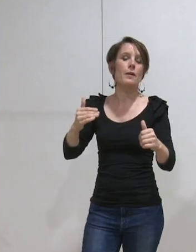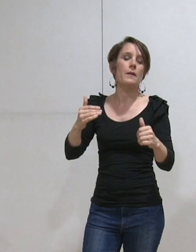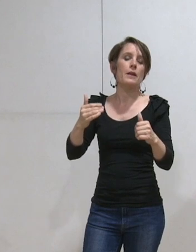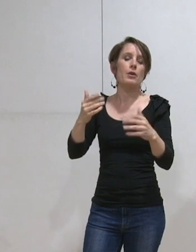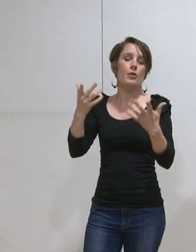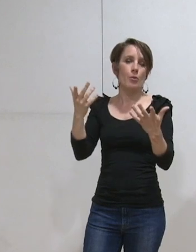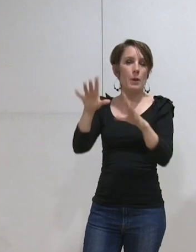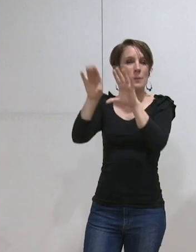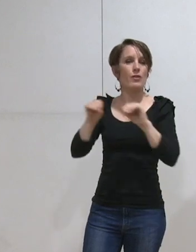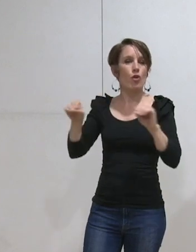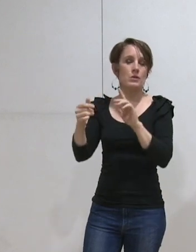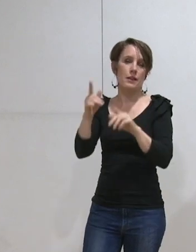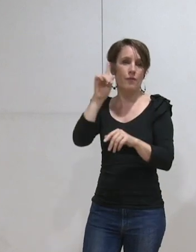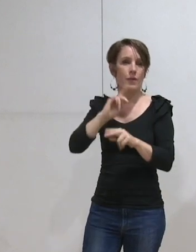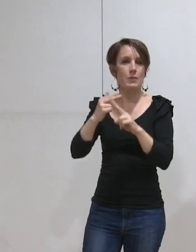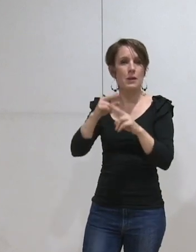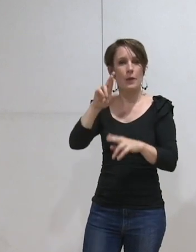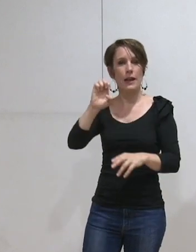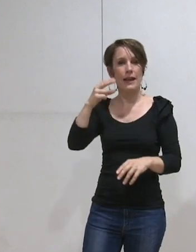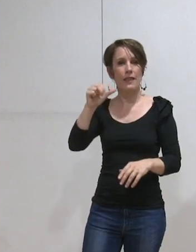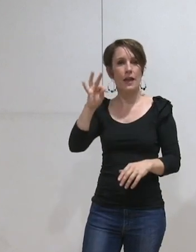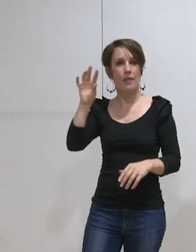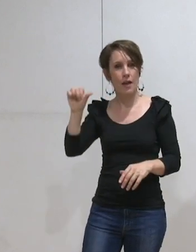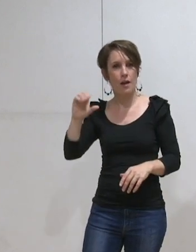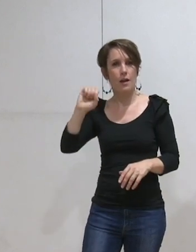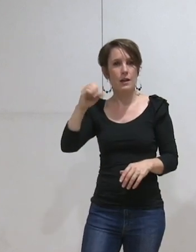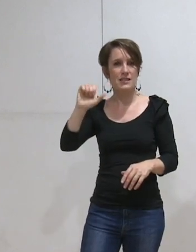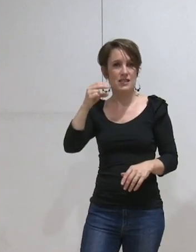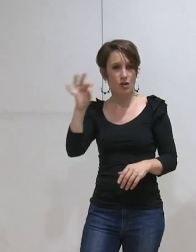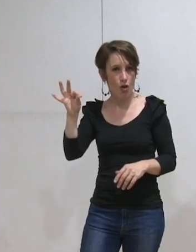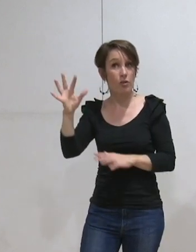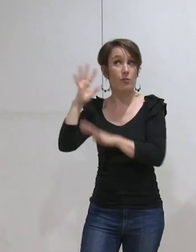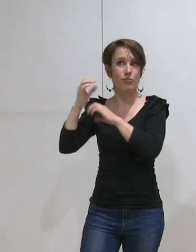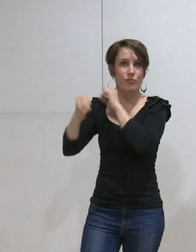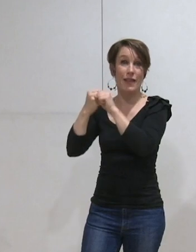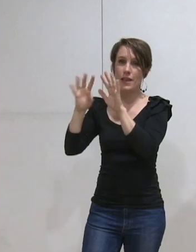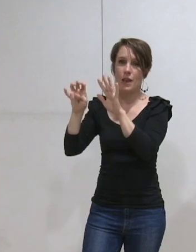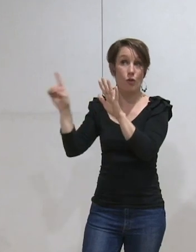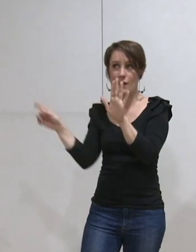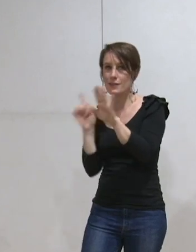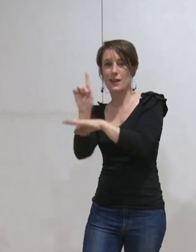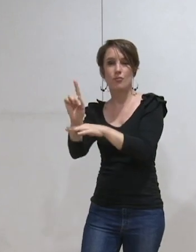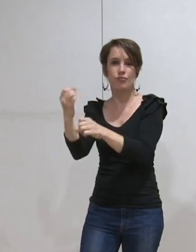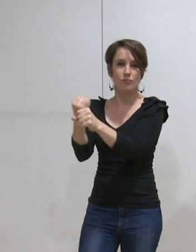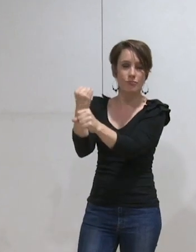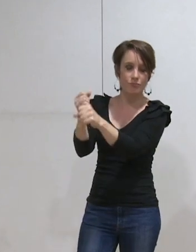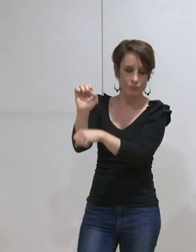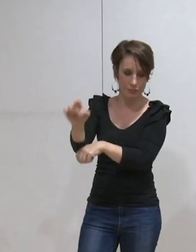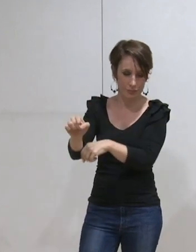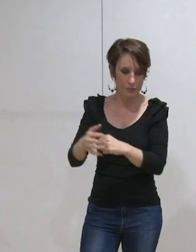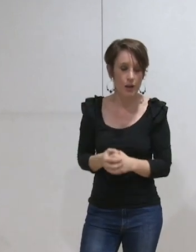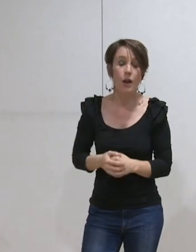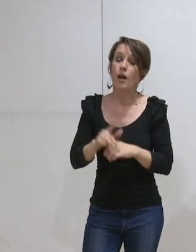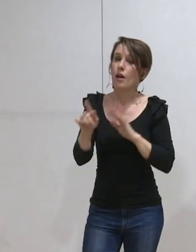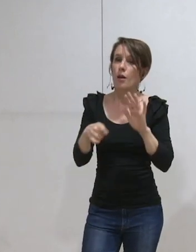début des années 90 mais notre responsabilité va au-delà de l'émotion